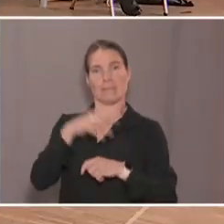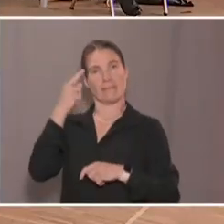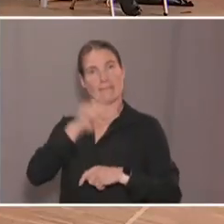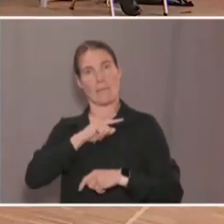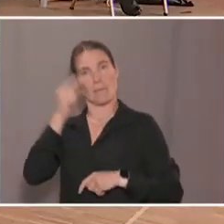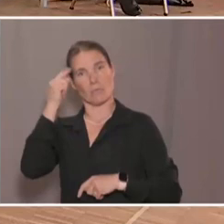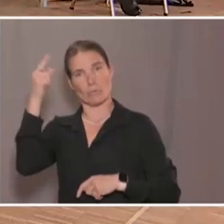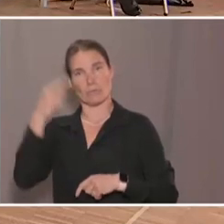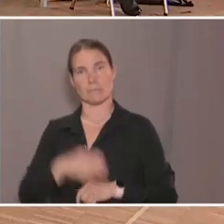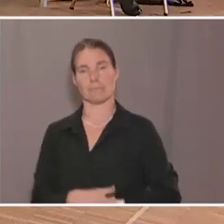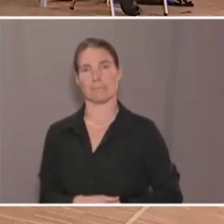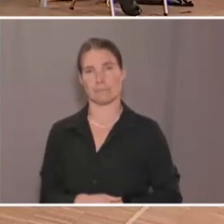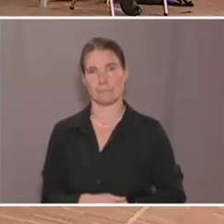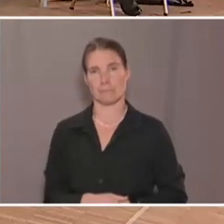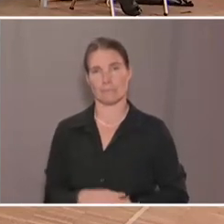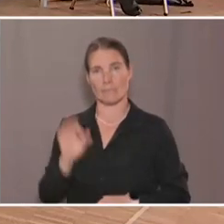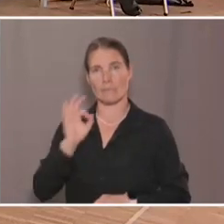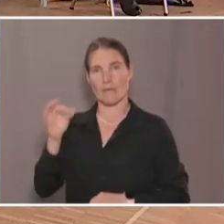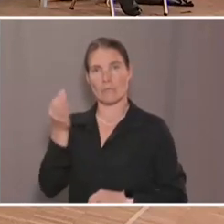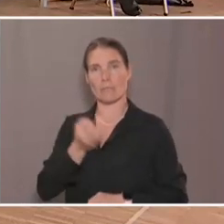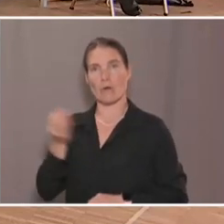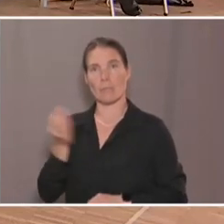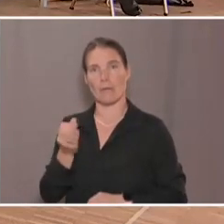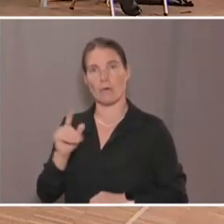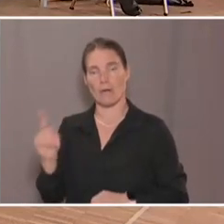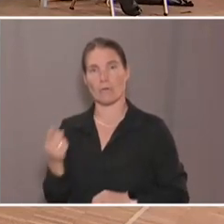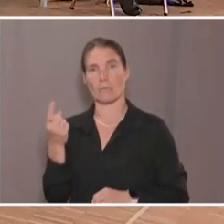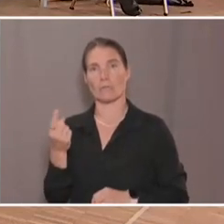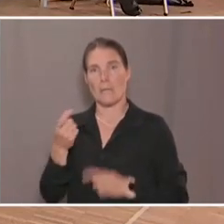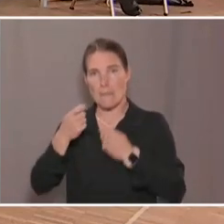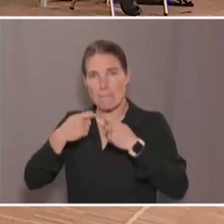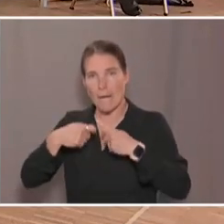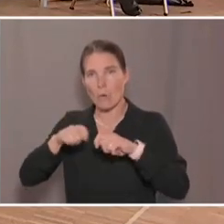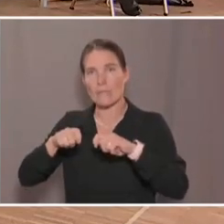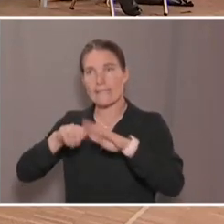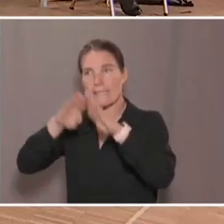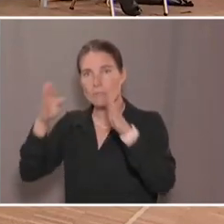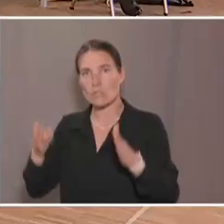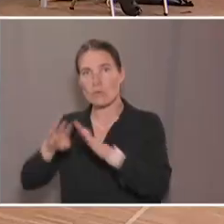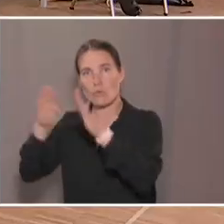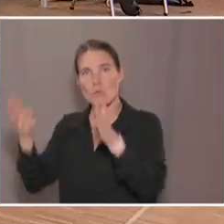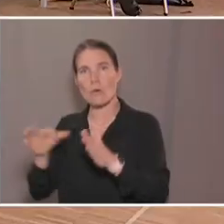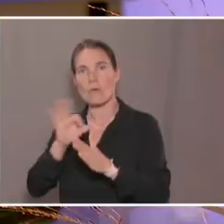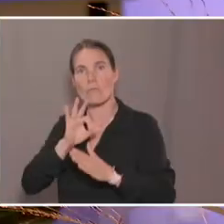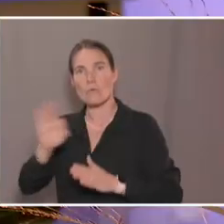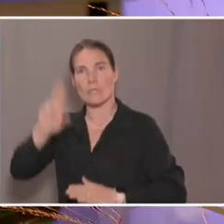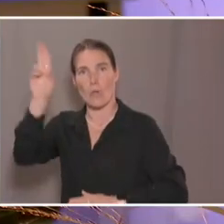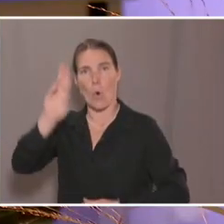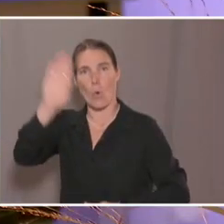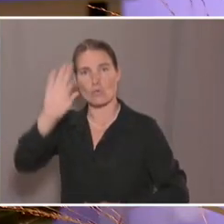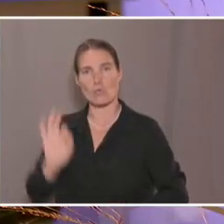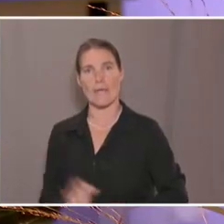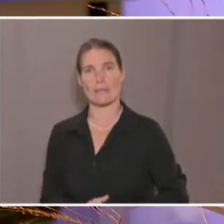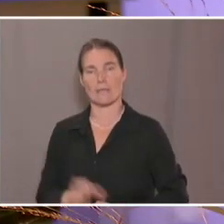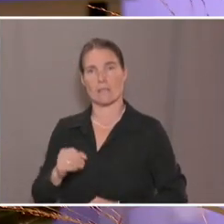werden. Dafür braucht es natürlich auch die entsprechende bauliche Infrastruktur für die Hochschulen, um für Studierende